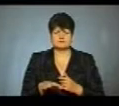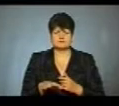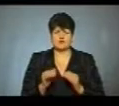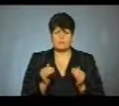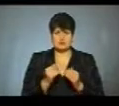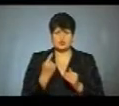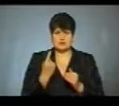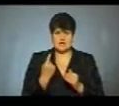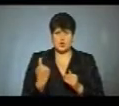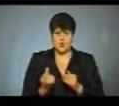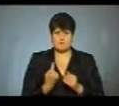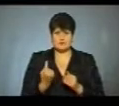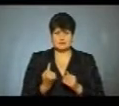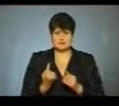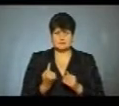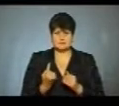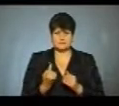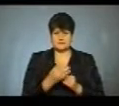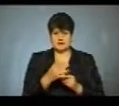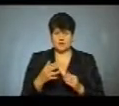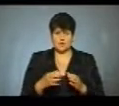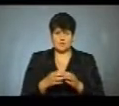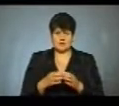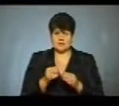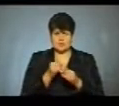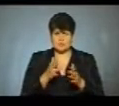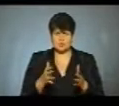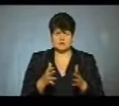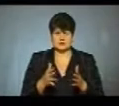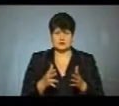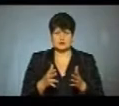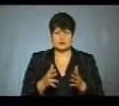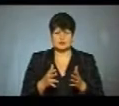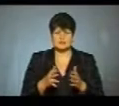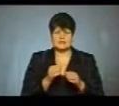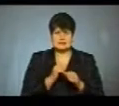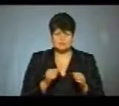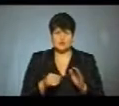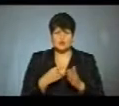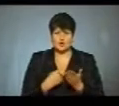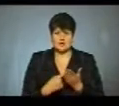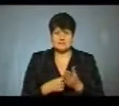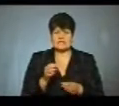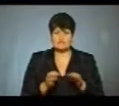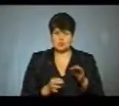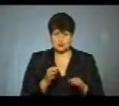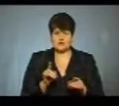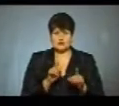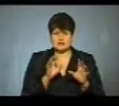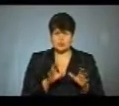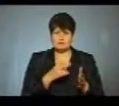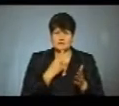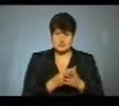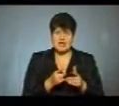межах однієї області, декількох громад, не зможе довести в наших чесних, непідкупних, некорупційних судах, що закон